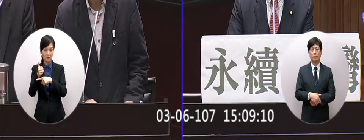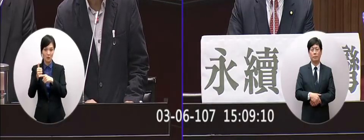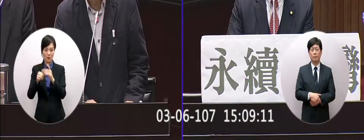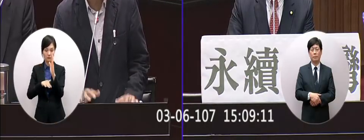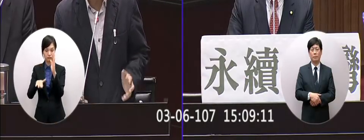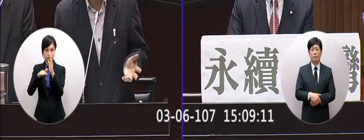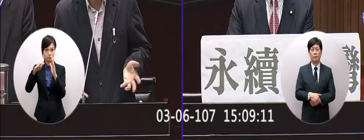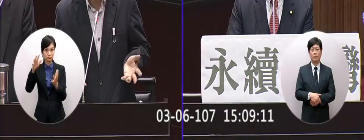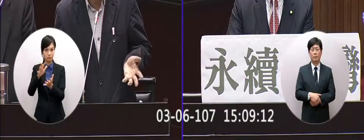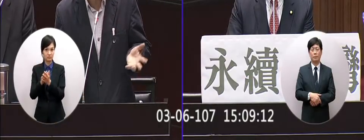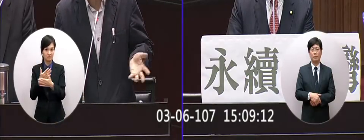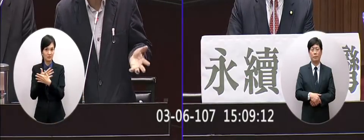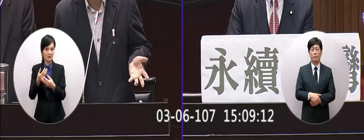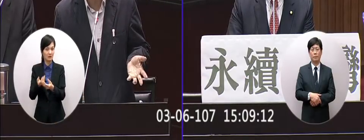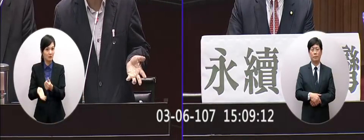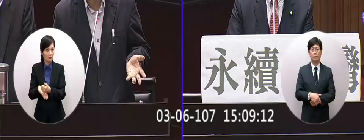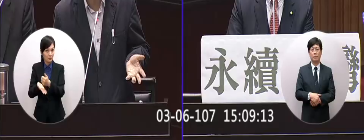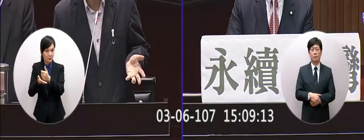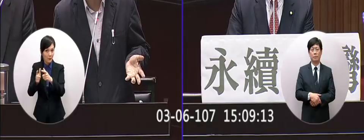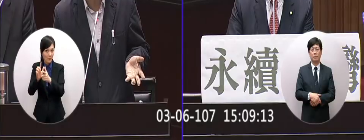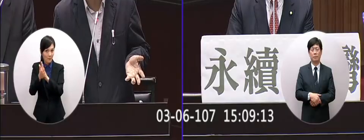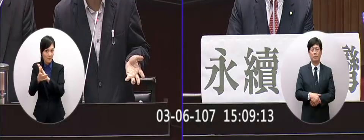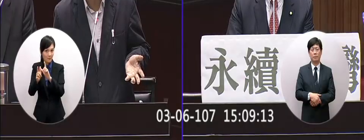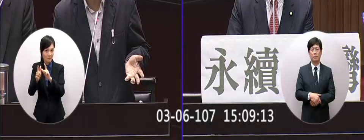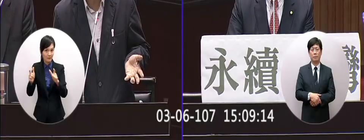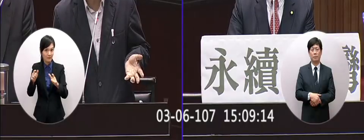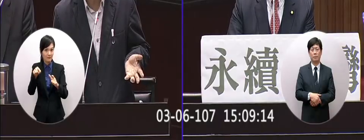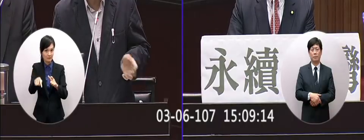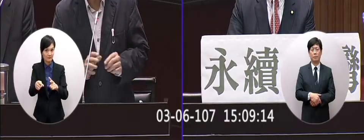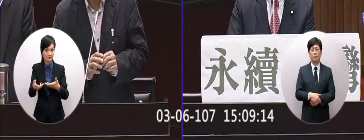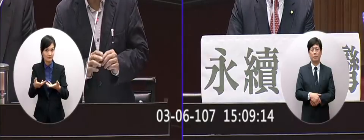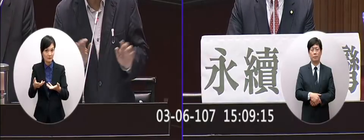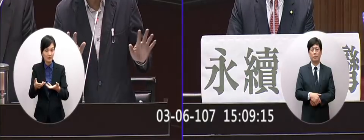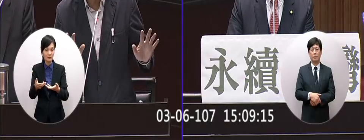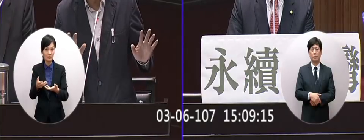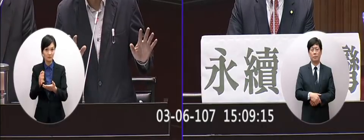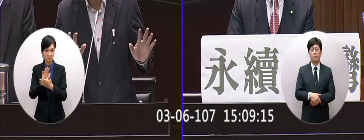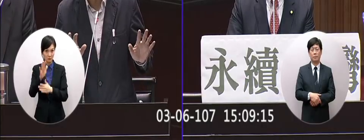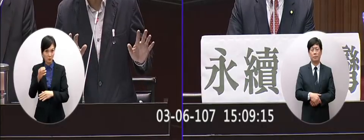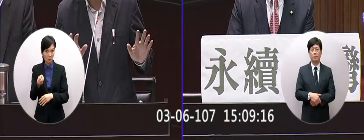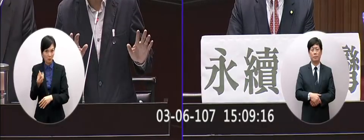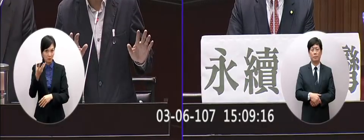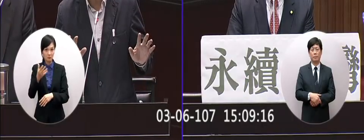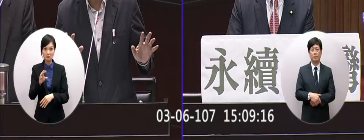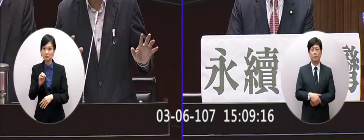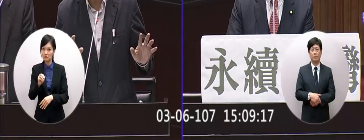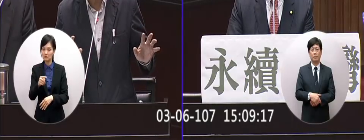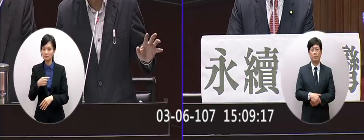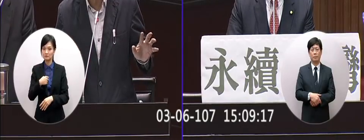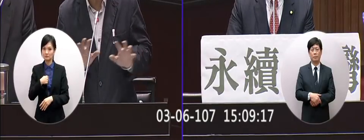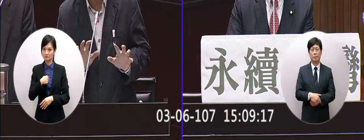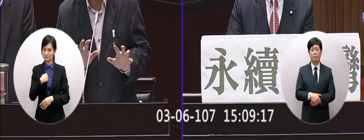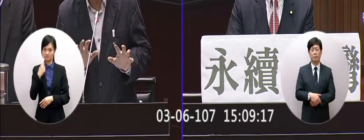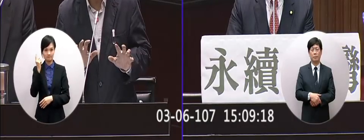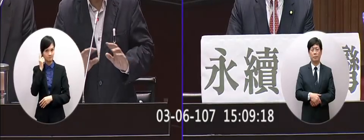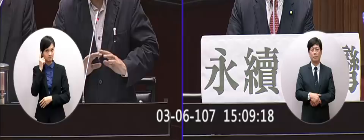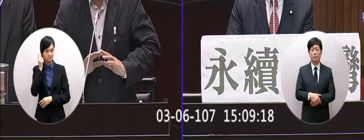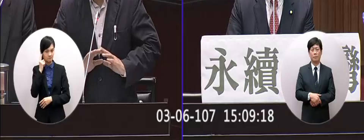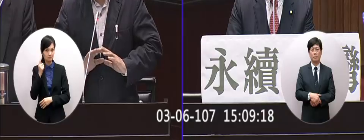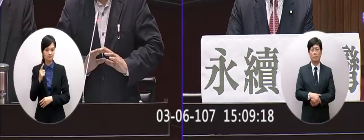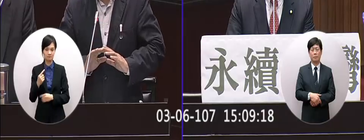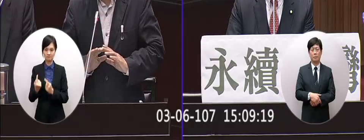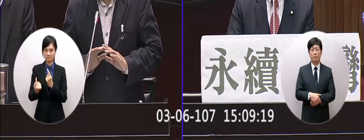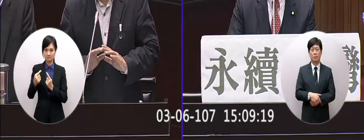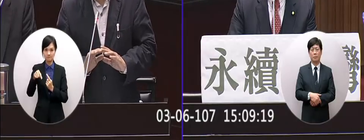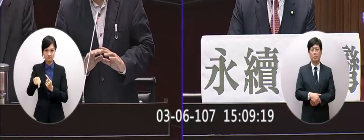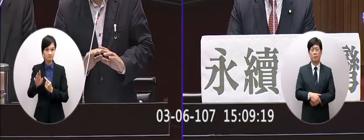励，那你如果去看到，那是不是它有很多业绩出来？其实这牵涉到不是只有单纯就容积奖励去比，我们